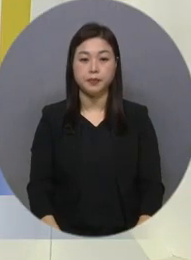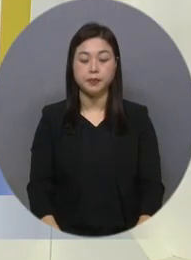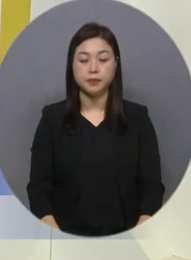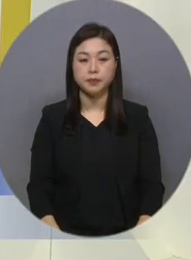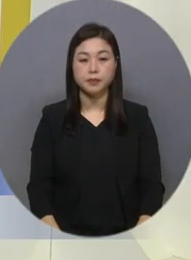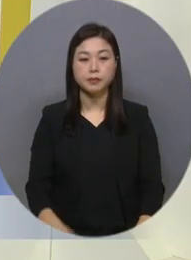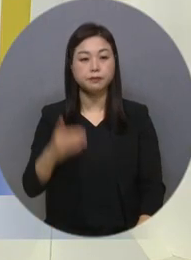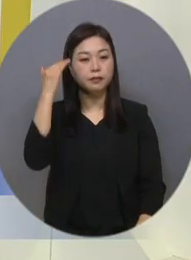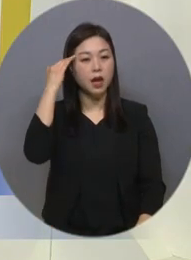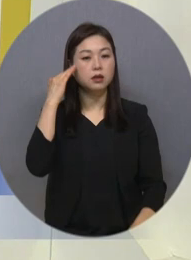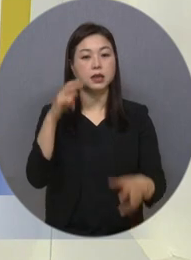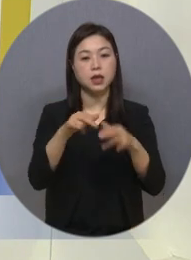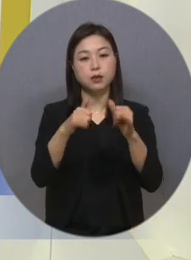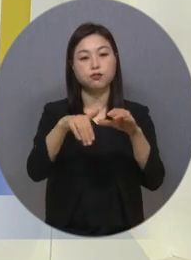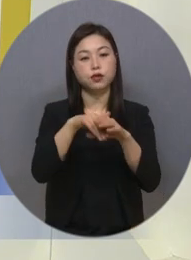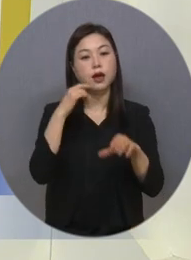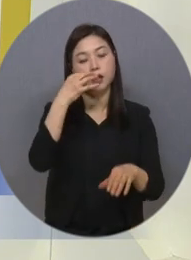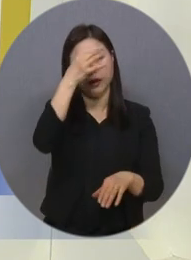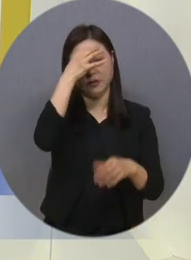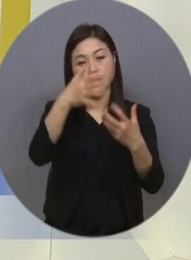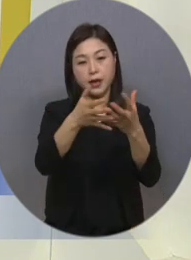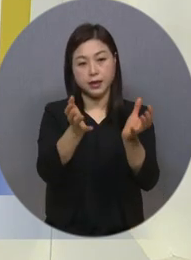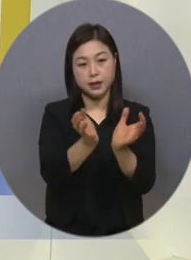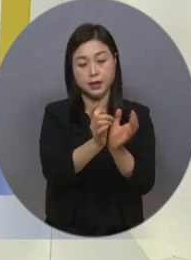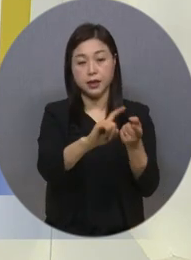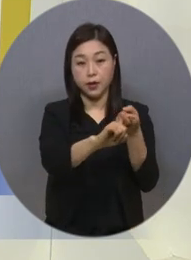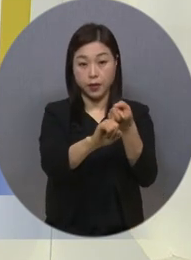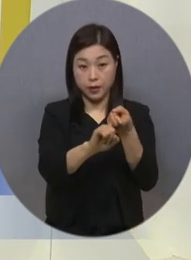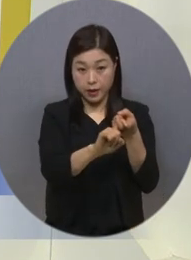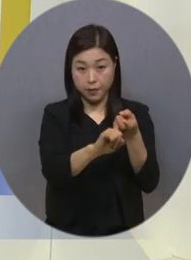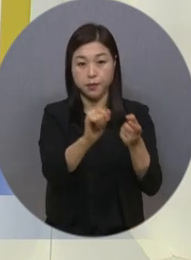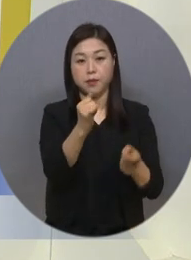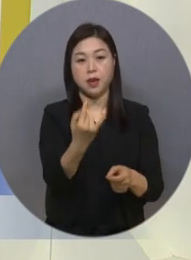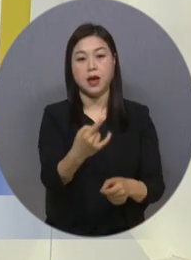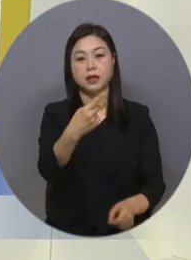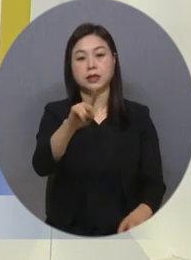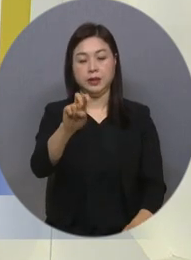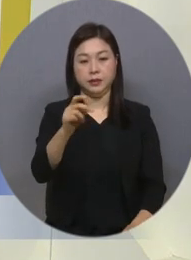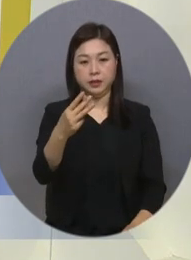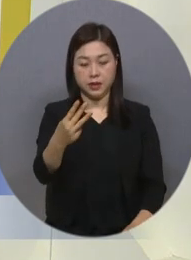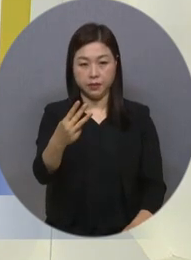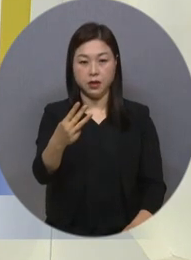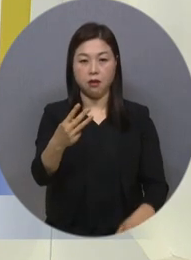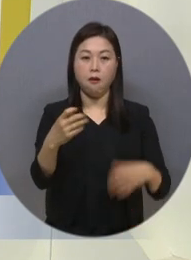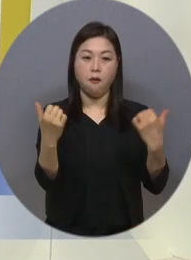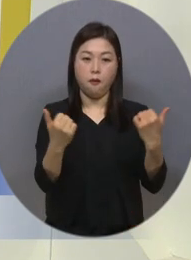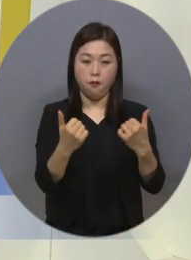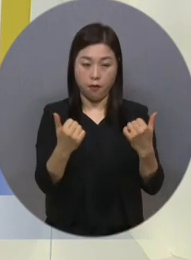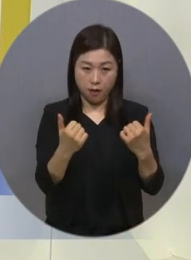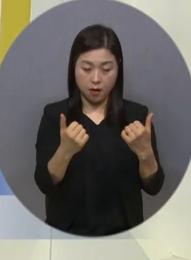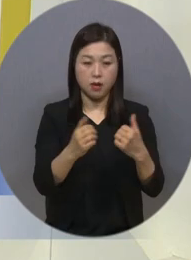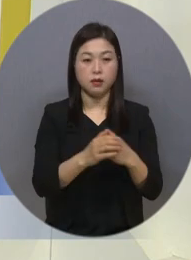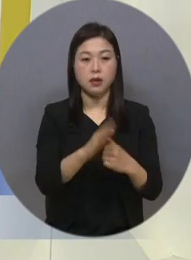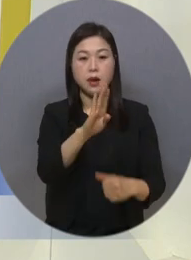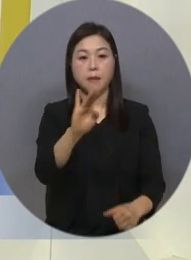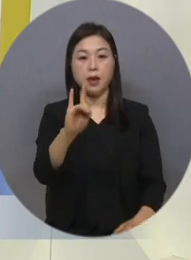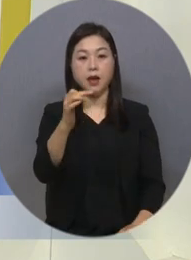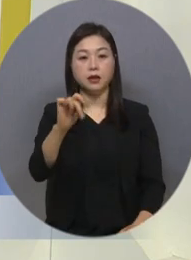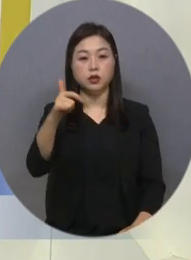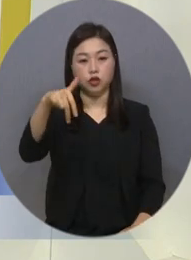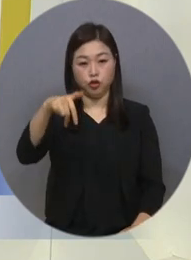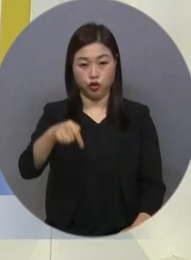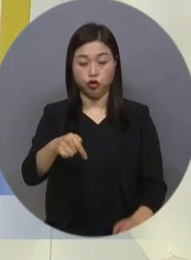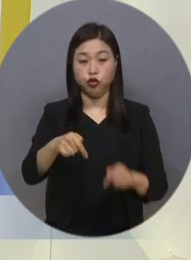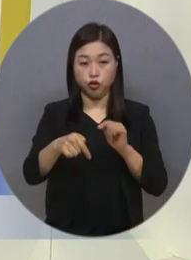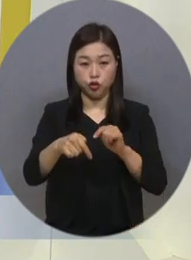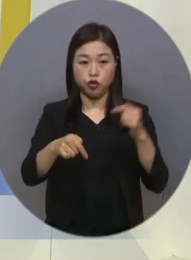다음 뉴스입니다 한국장애인 문화예술단체 총연합회가 2023년 정기총회를 열고 배은주 상임대표를 제6대